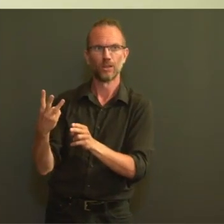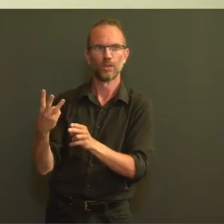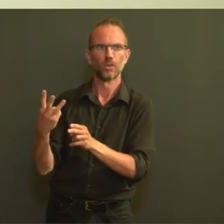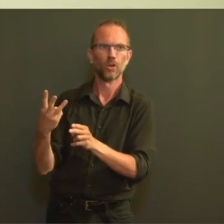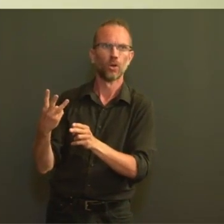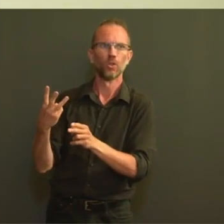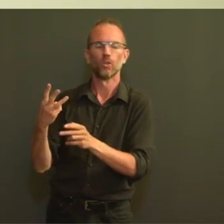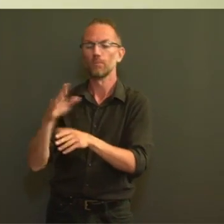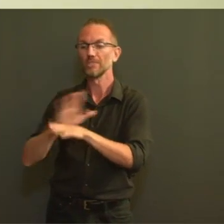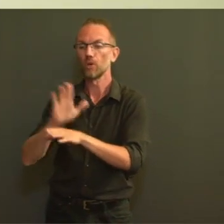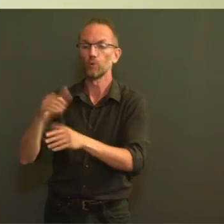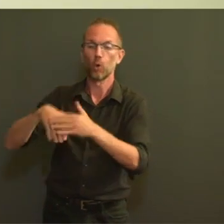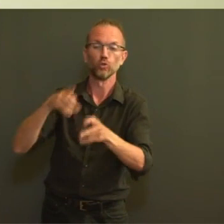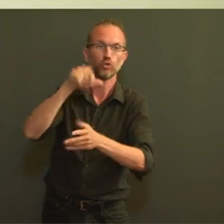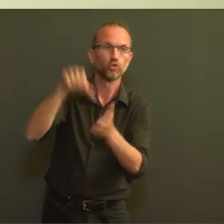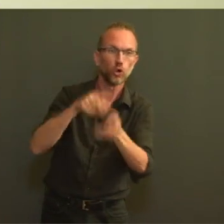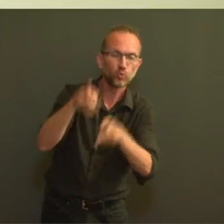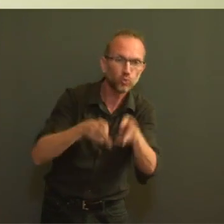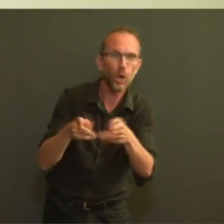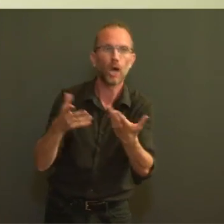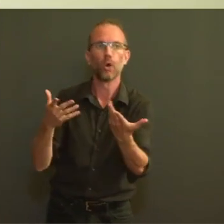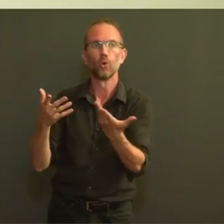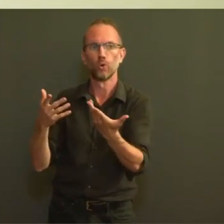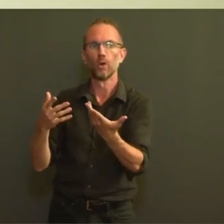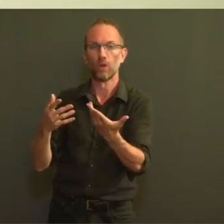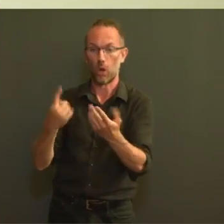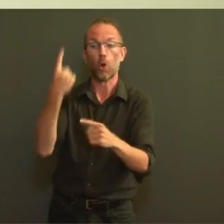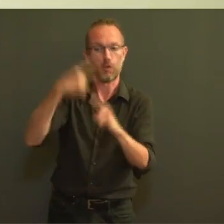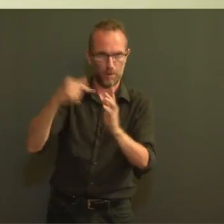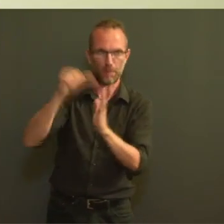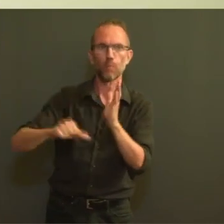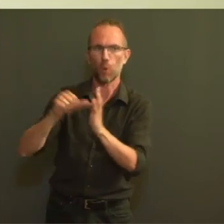soins résidentiels pour l'infection par le virus.